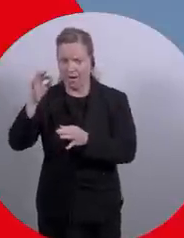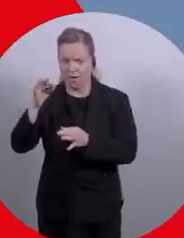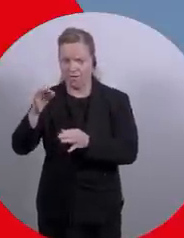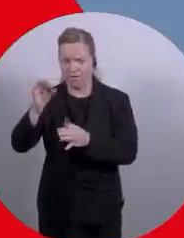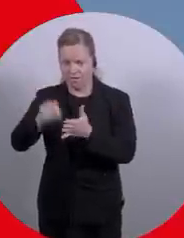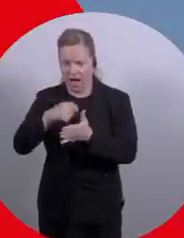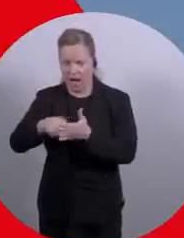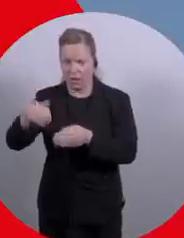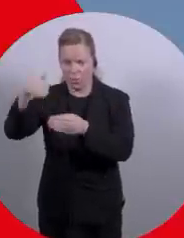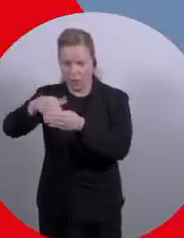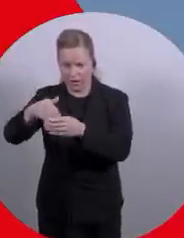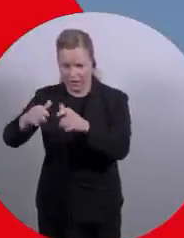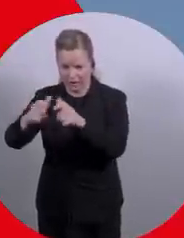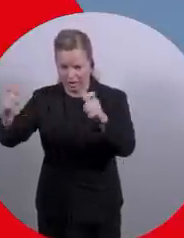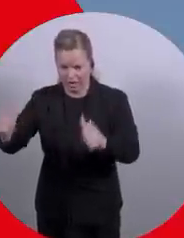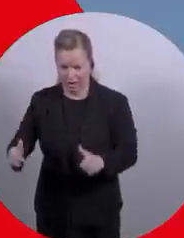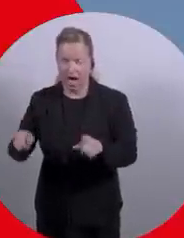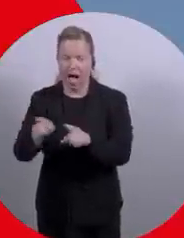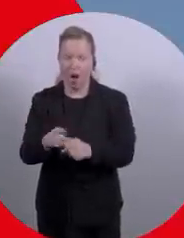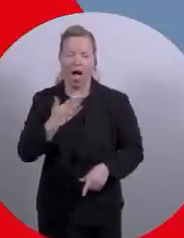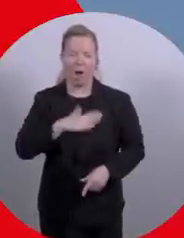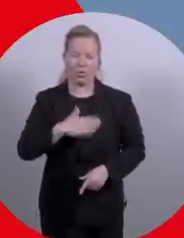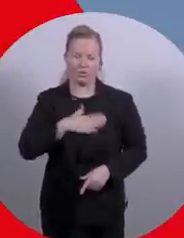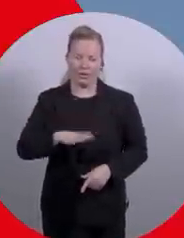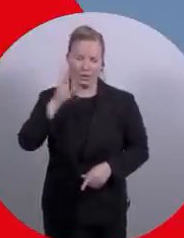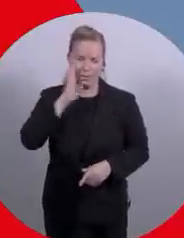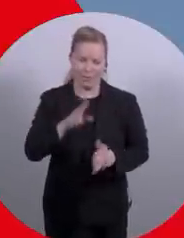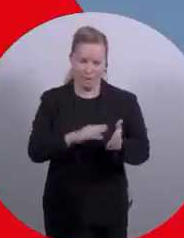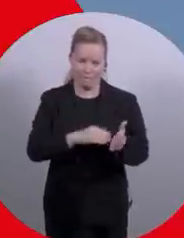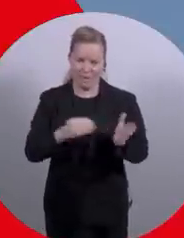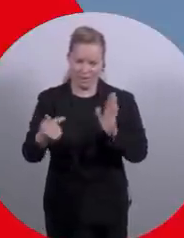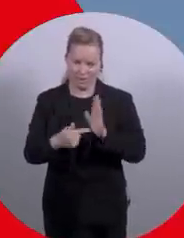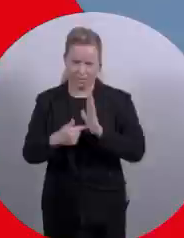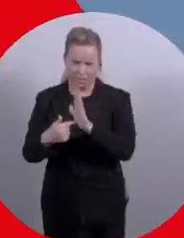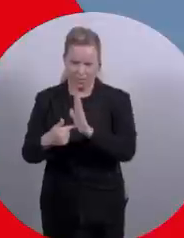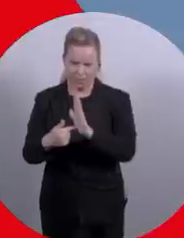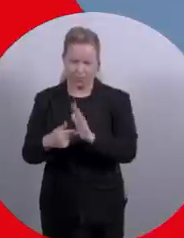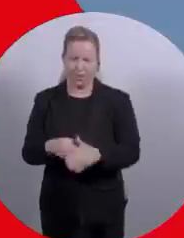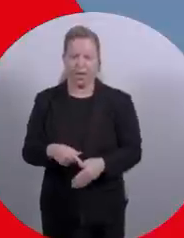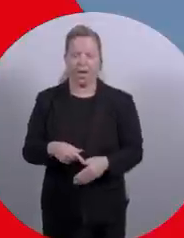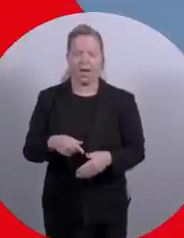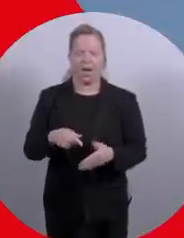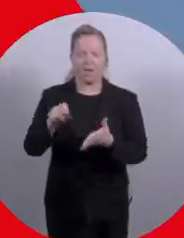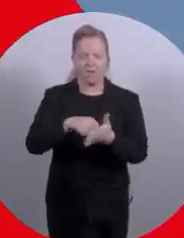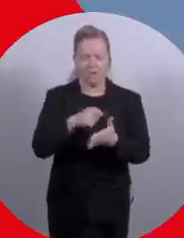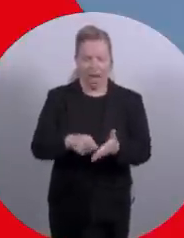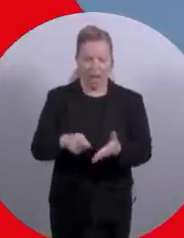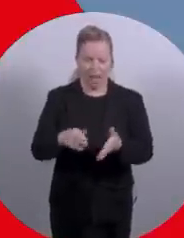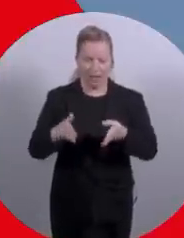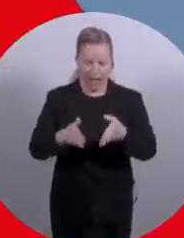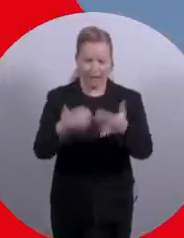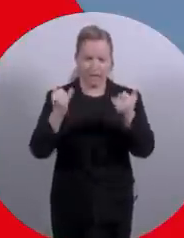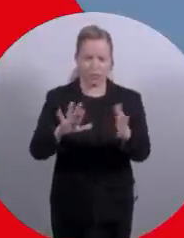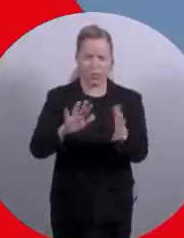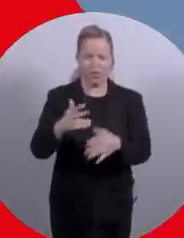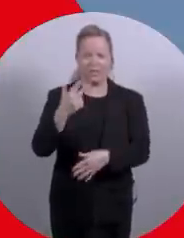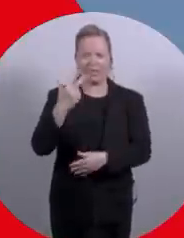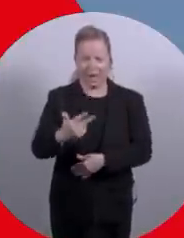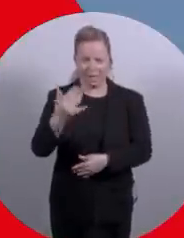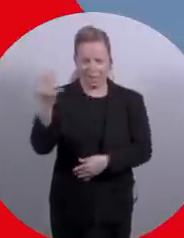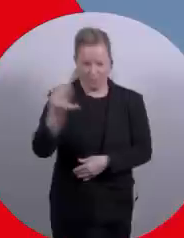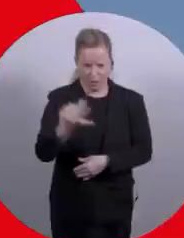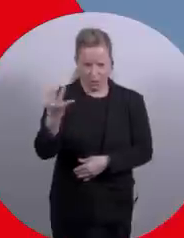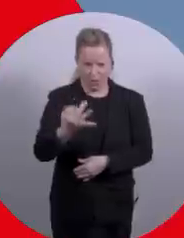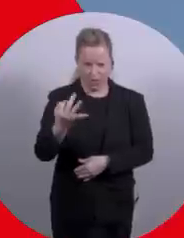eurer Ausweise bitte auch den Ausweis mit euch zu führen der Wahlgang wird ungefähr 30 Minuten lang dauern also bitte